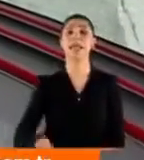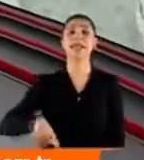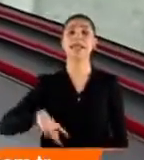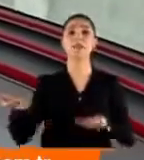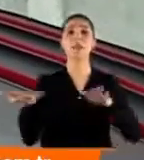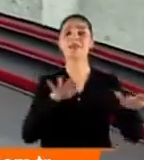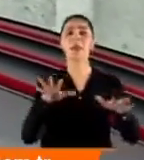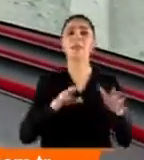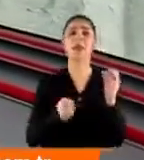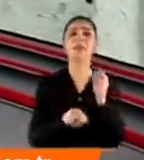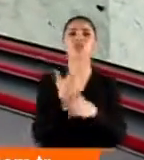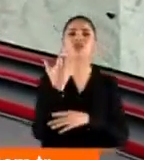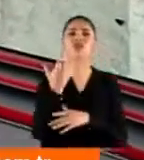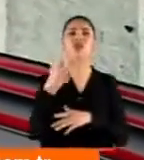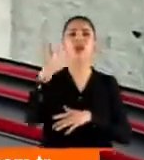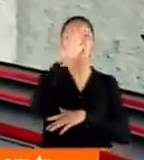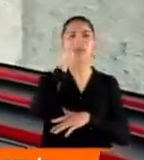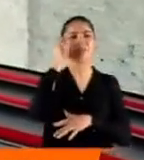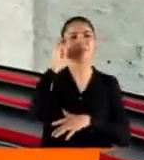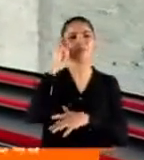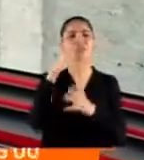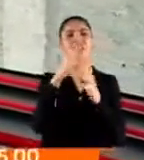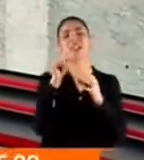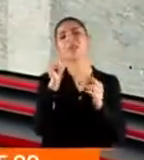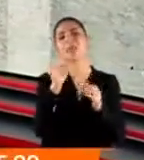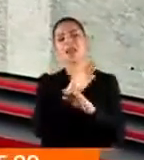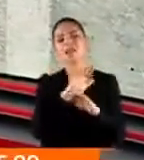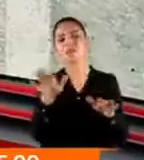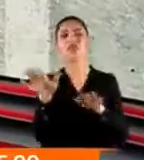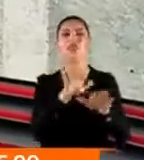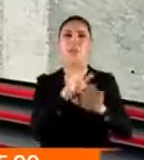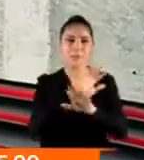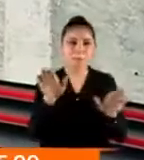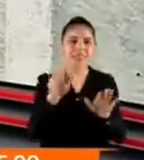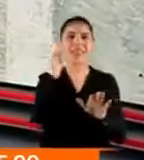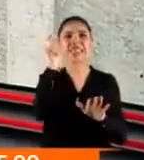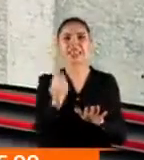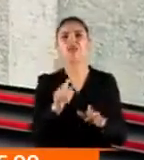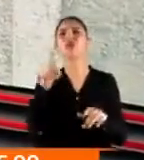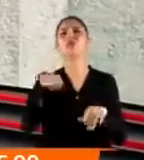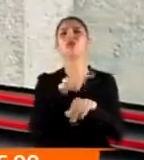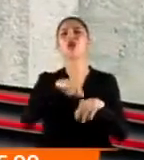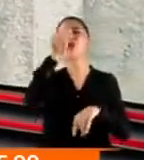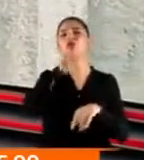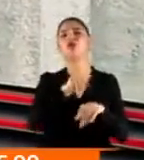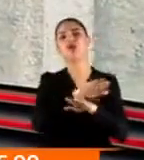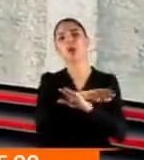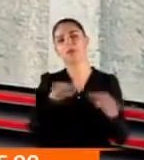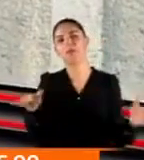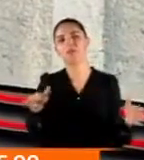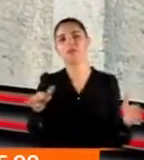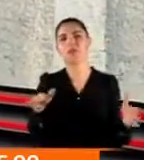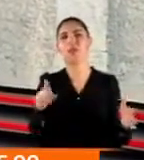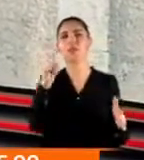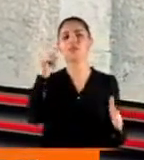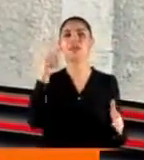İzmir depremiyle oluşan hassasiyet, algı ne yazık ki kayboluyor. Her deprem sonrası bu oluyor. Deprem gerçeği bir süredir gündemimizden çıktı. Bir